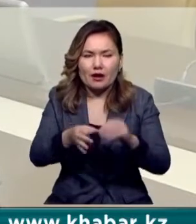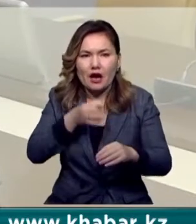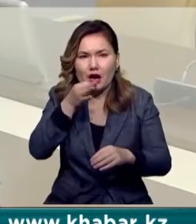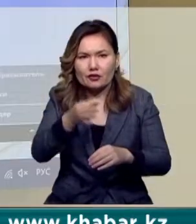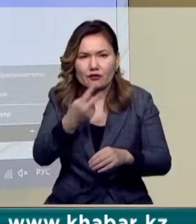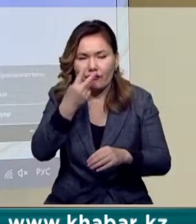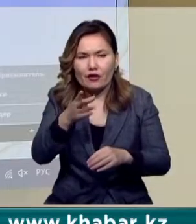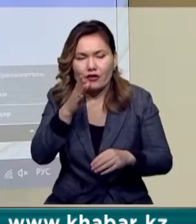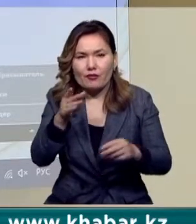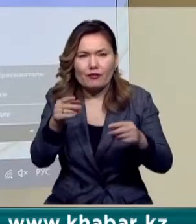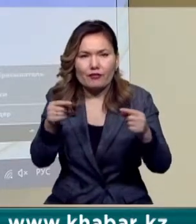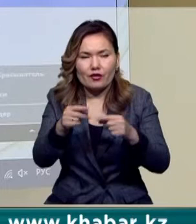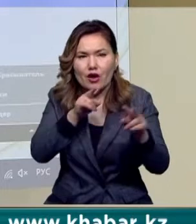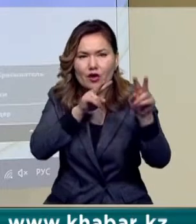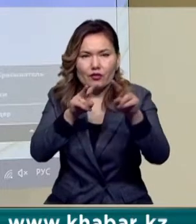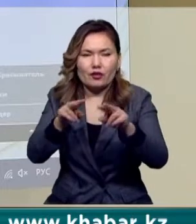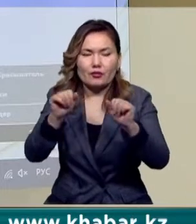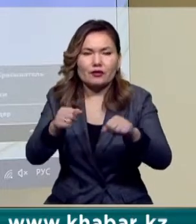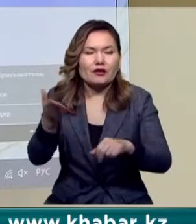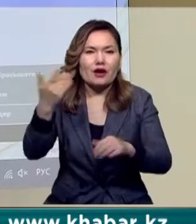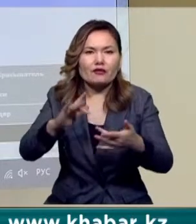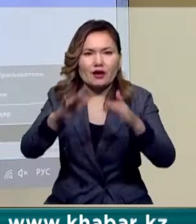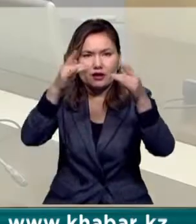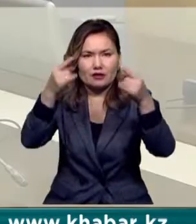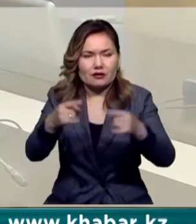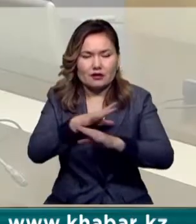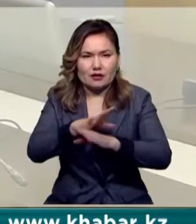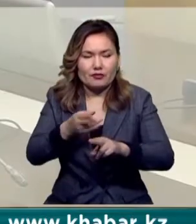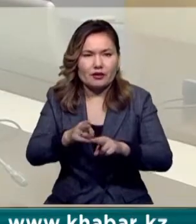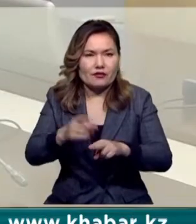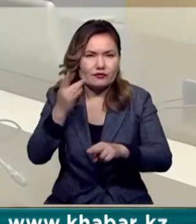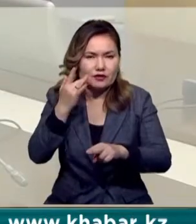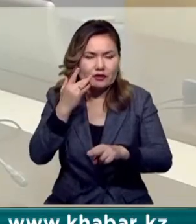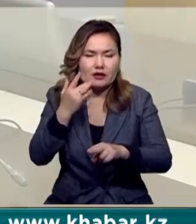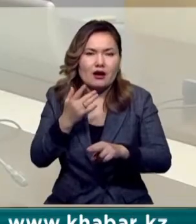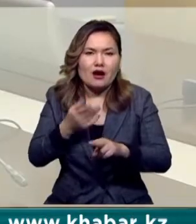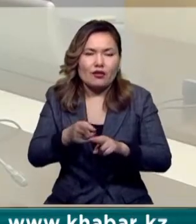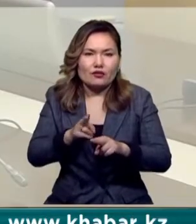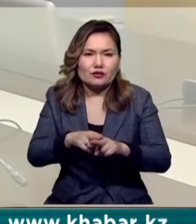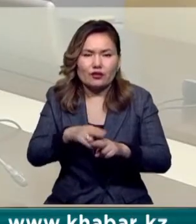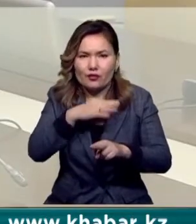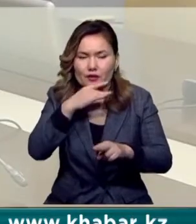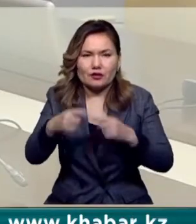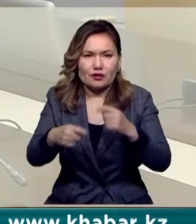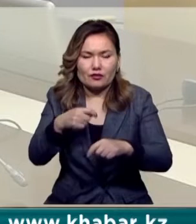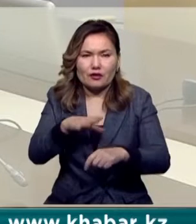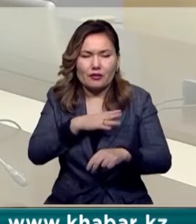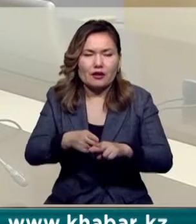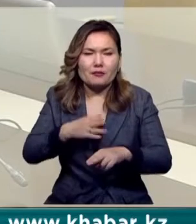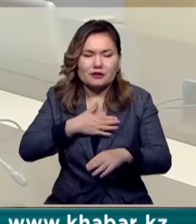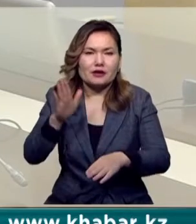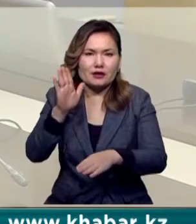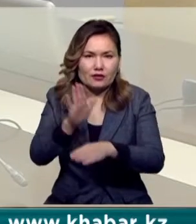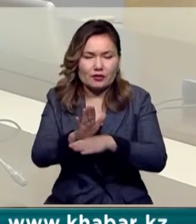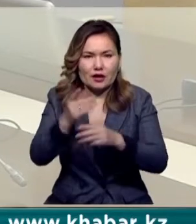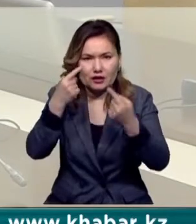уақыты да көрінеді. Бұрын ол болған жоқ база, тек ана в ручном режиме. Біздерде задание береміз, техническое